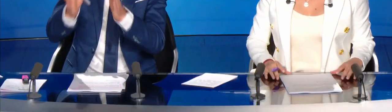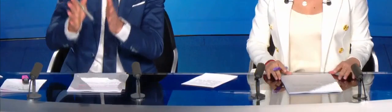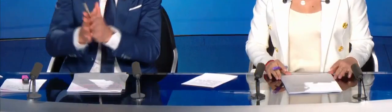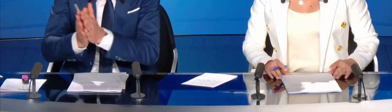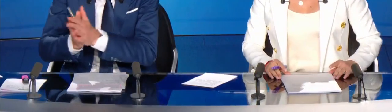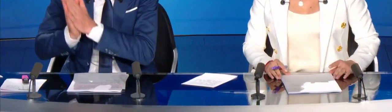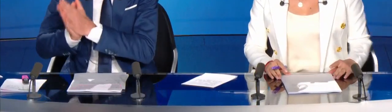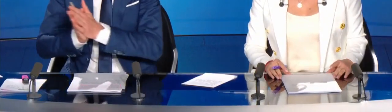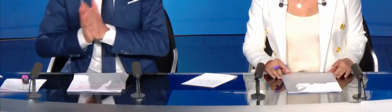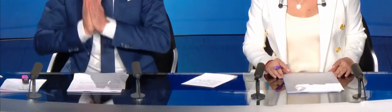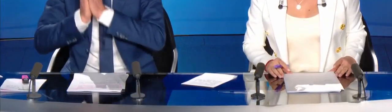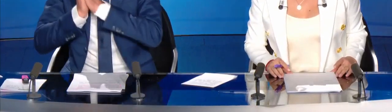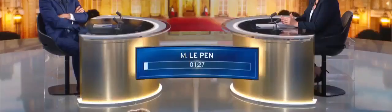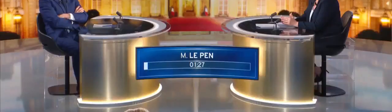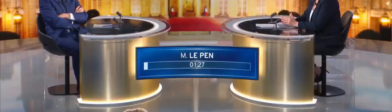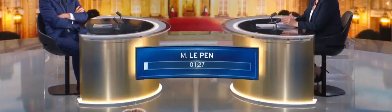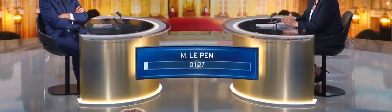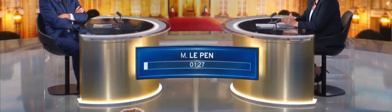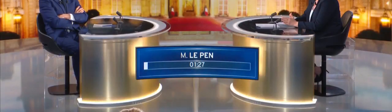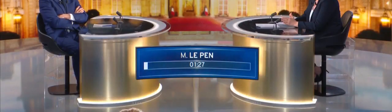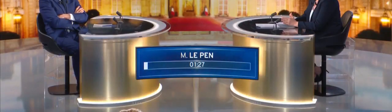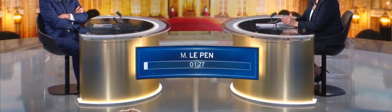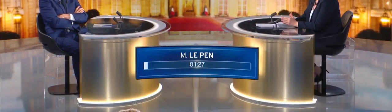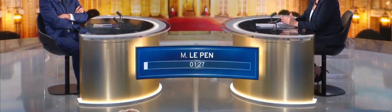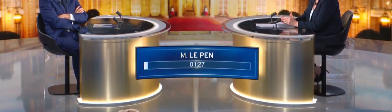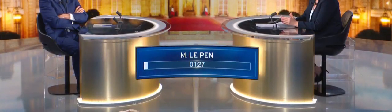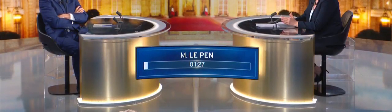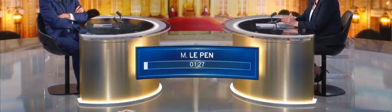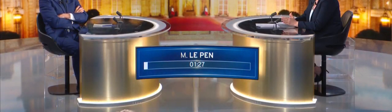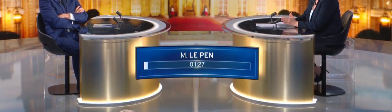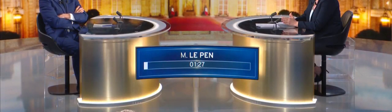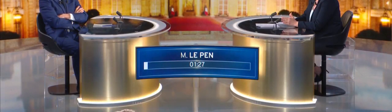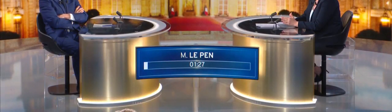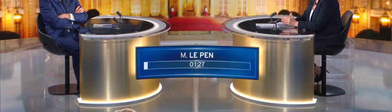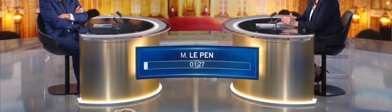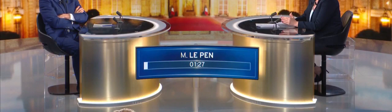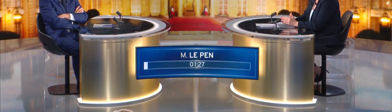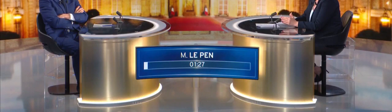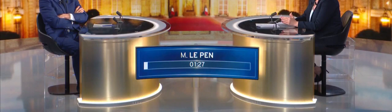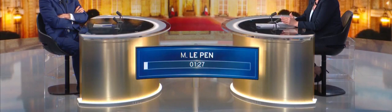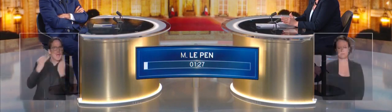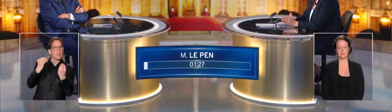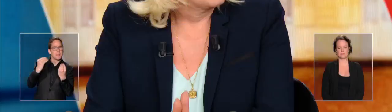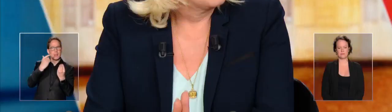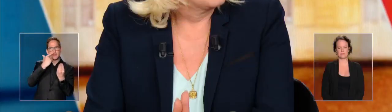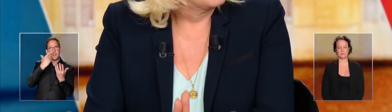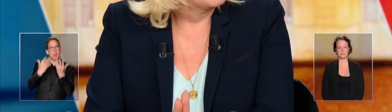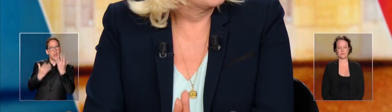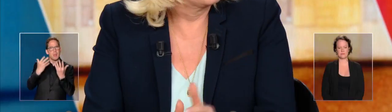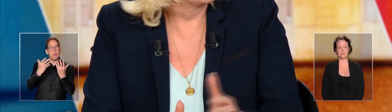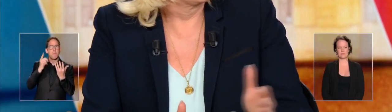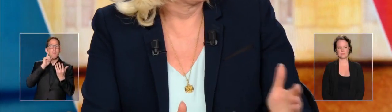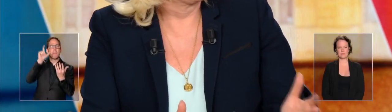ce qui ne nous empêchera évidemment pas de vous exprimer. Vous avez donc une minute trente l'un et l'autre, et vous donc d'abord Marine Le Pen. En quoi seriez-vous une